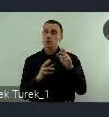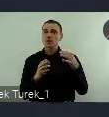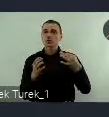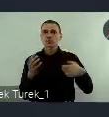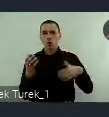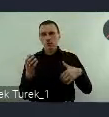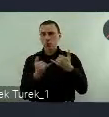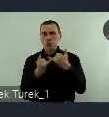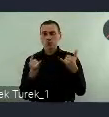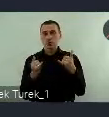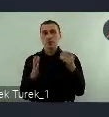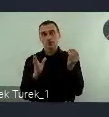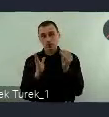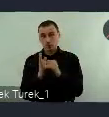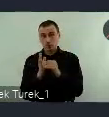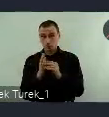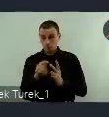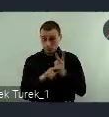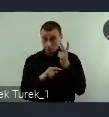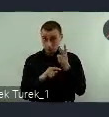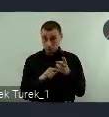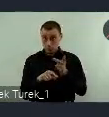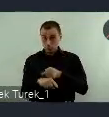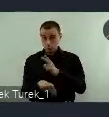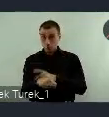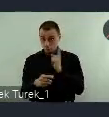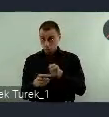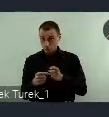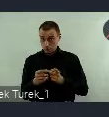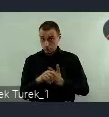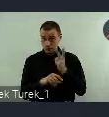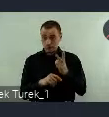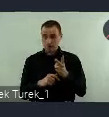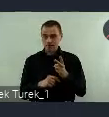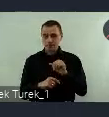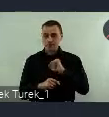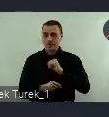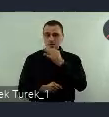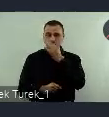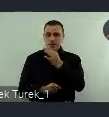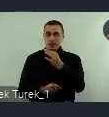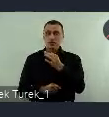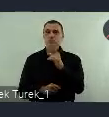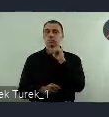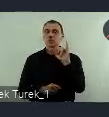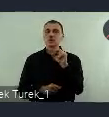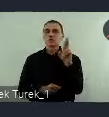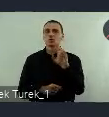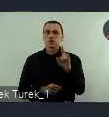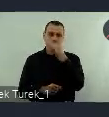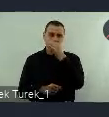wymagać to nie wolno dostępności od urzędu To jest świetne pytanie panie panie Jerzy